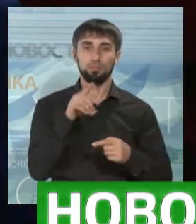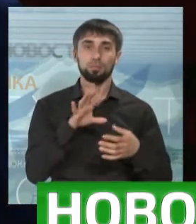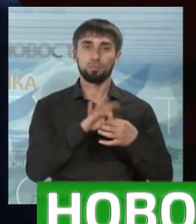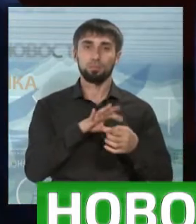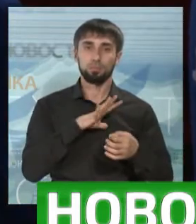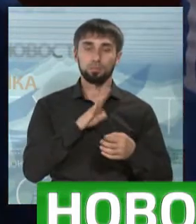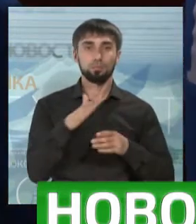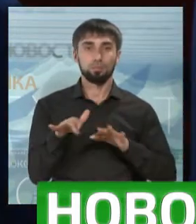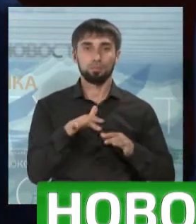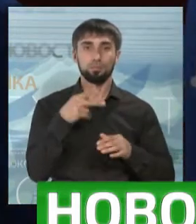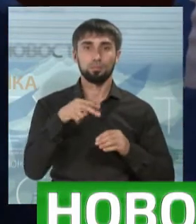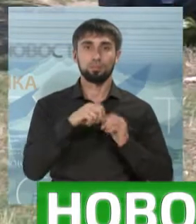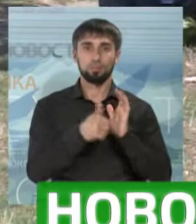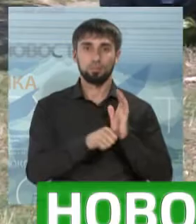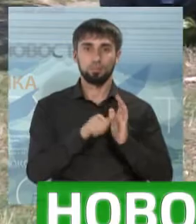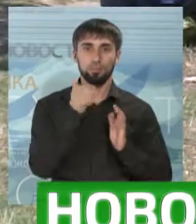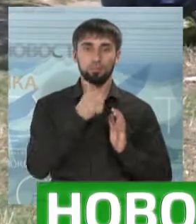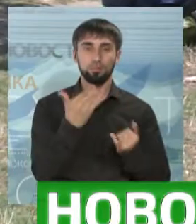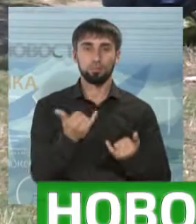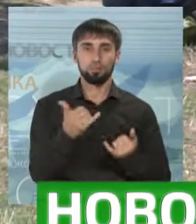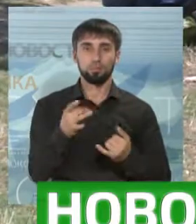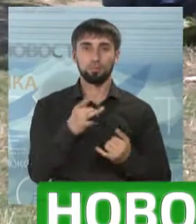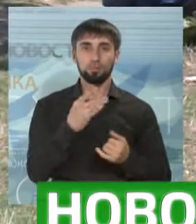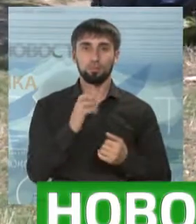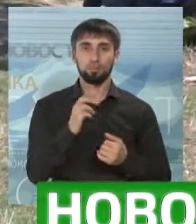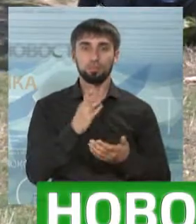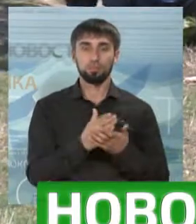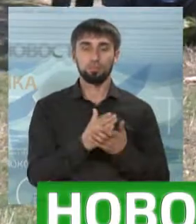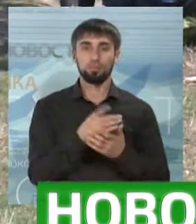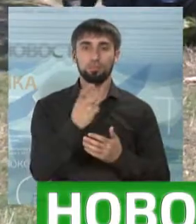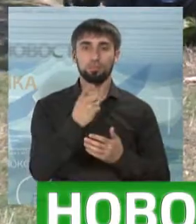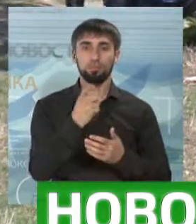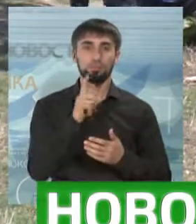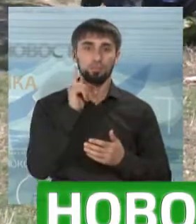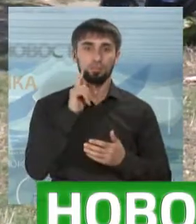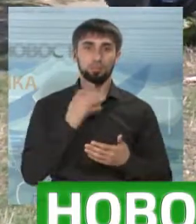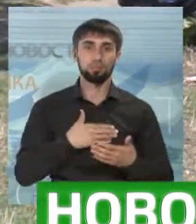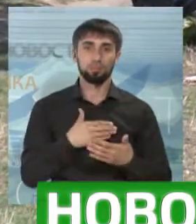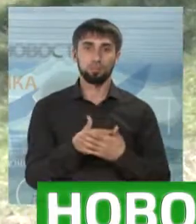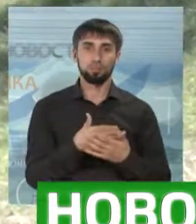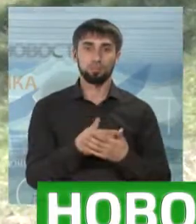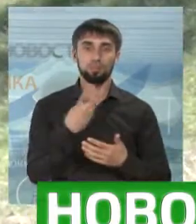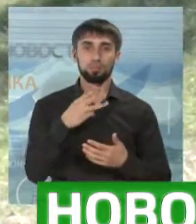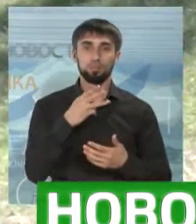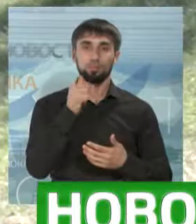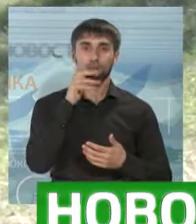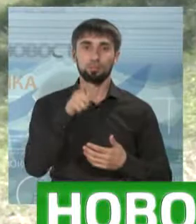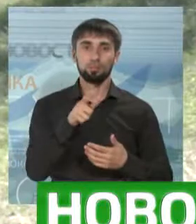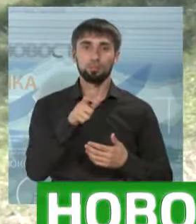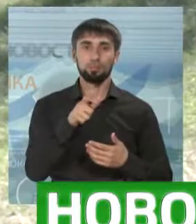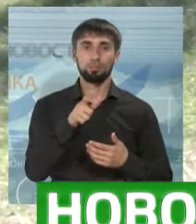присоединилась к движению в 2016-м. Сегодня региональный штаб насчитывает около 100 молодых активистов, 30 из которых – это